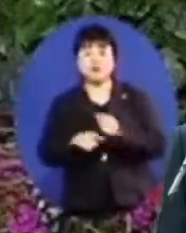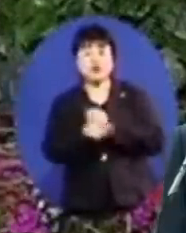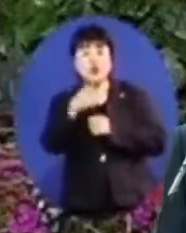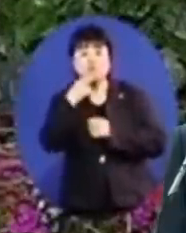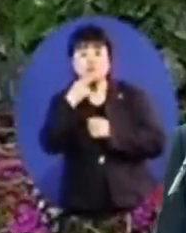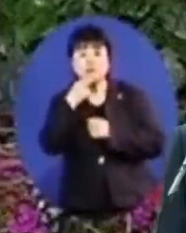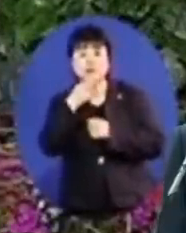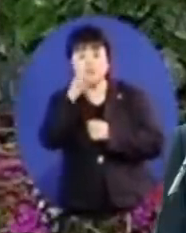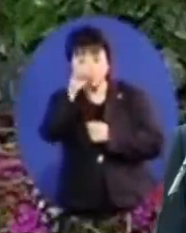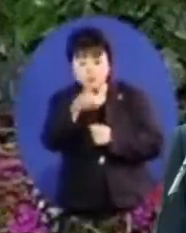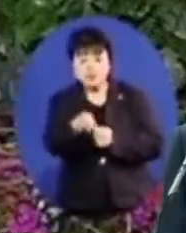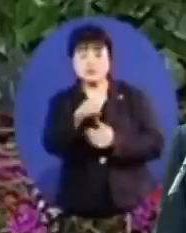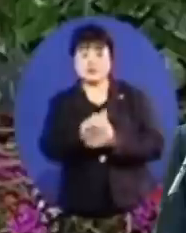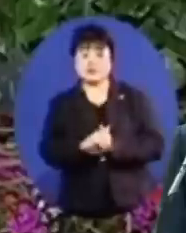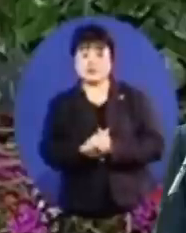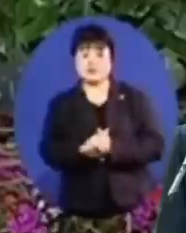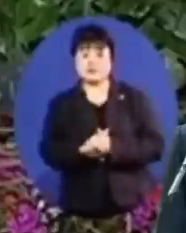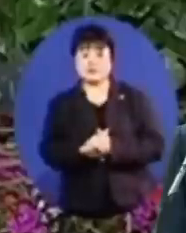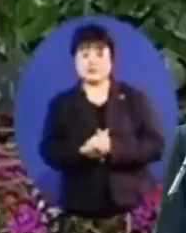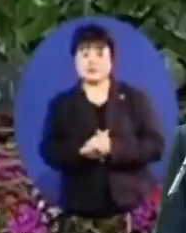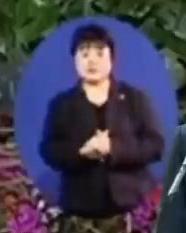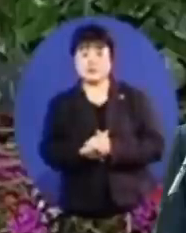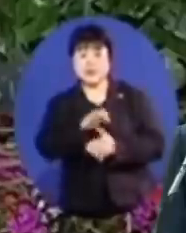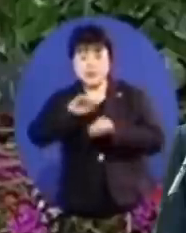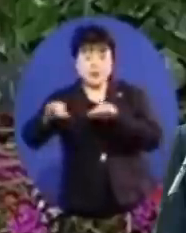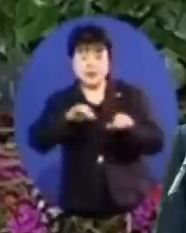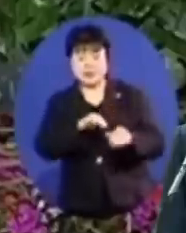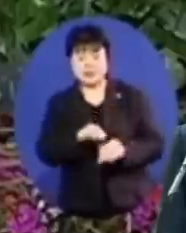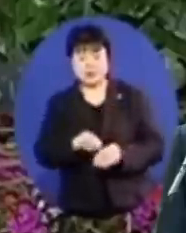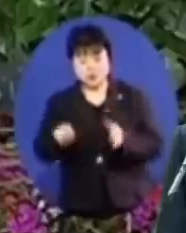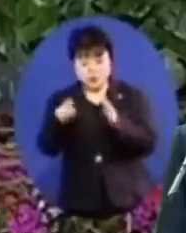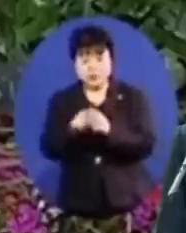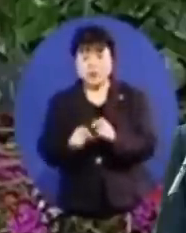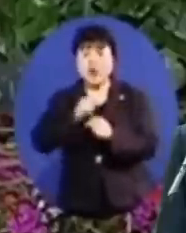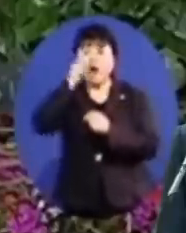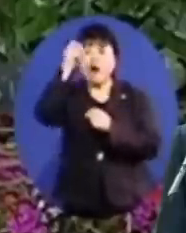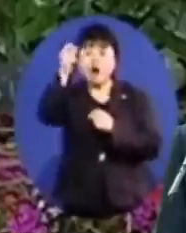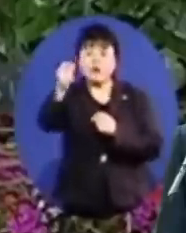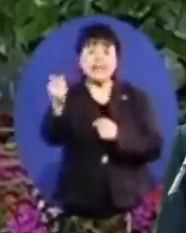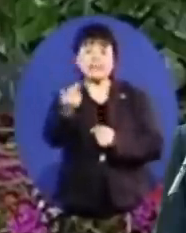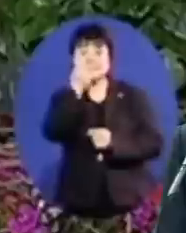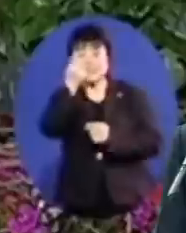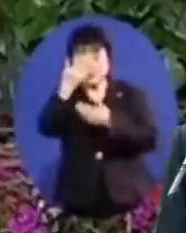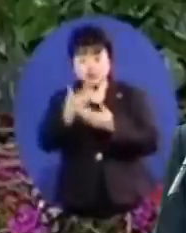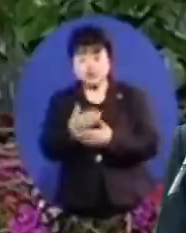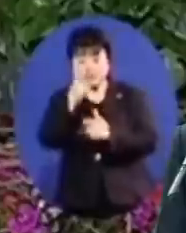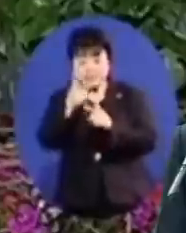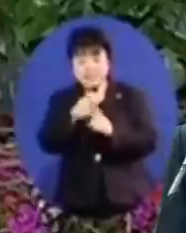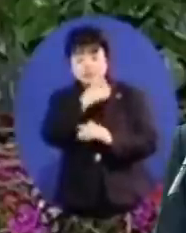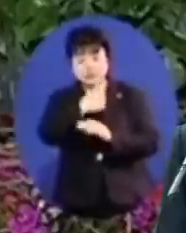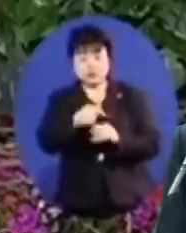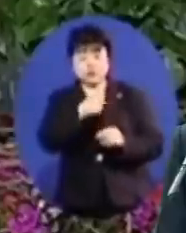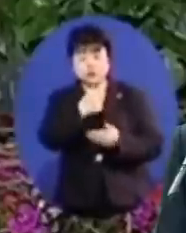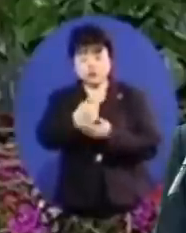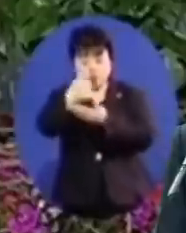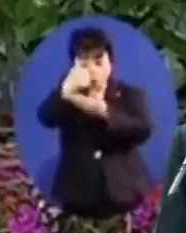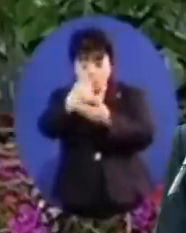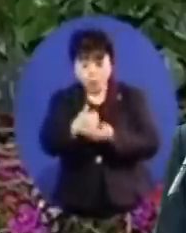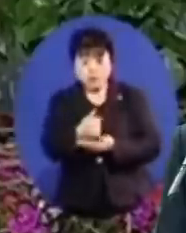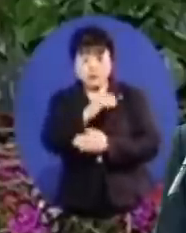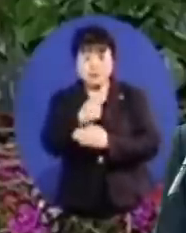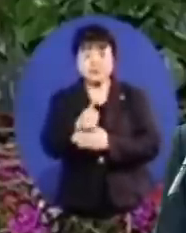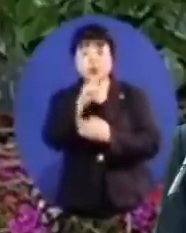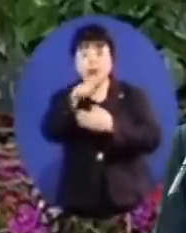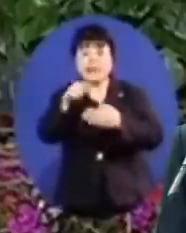무의미에서 헤어나기 위해서는 영원한 생명을 주시는 예수 그리스도를 구주로 모시고 그리스도